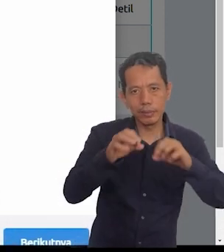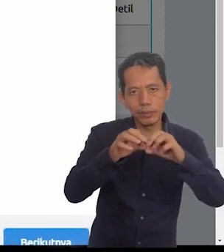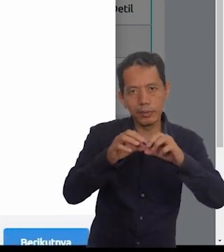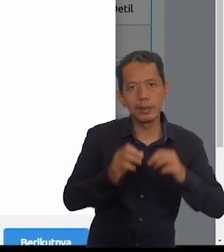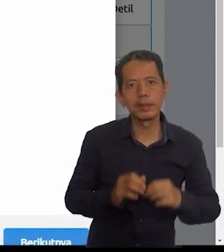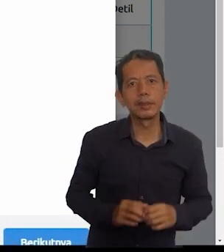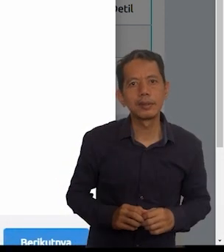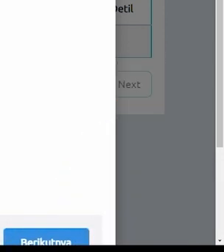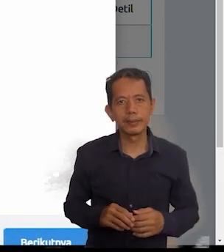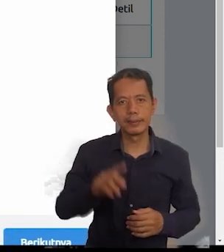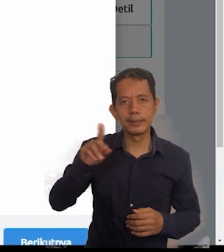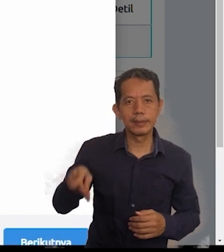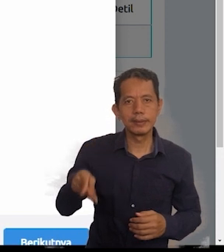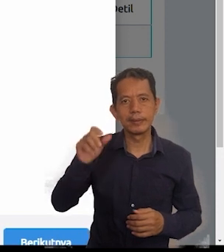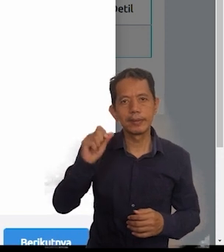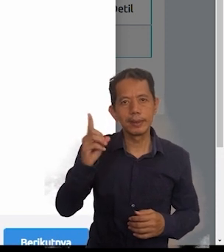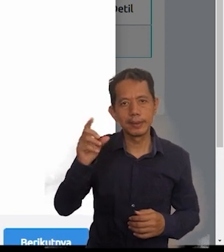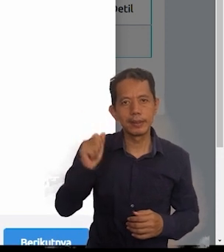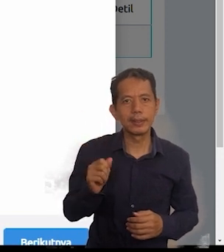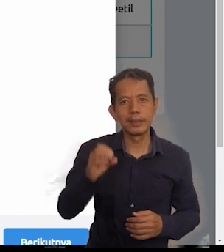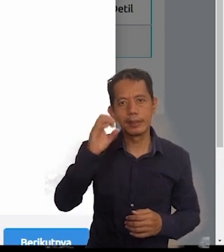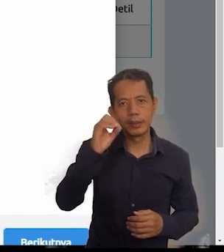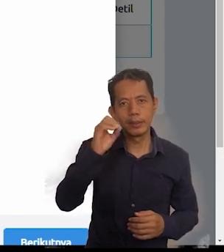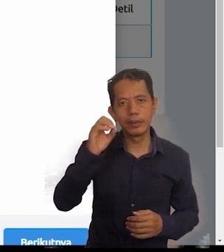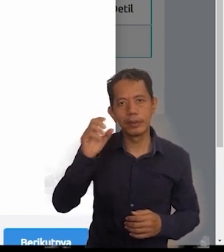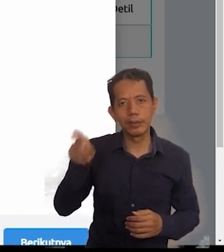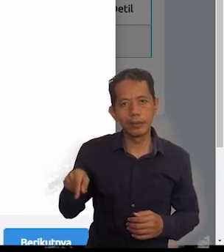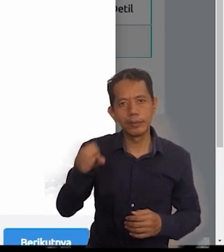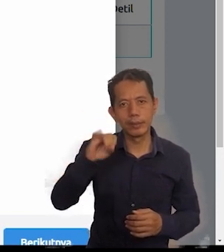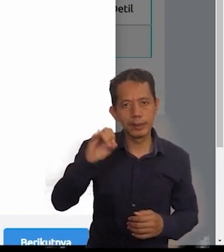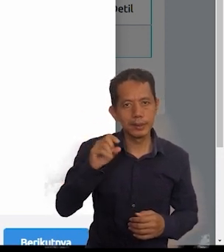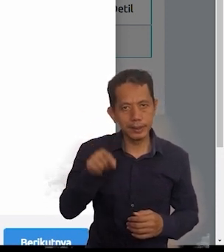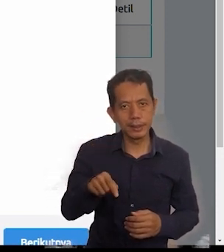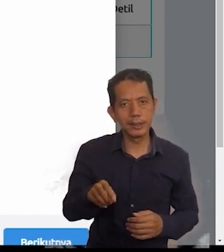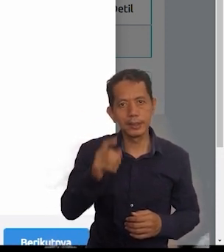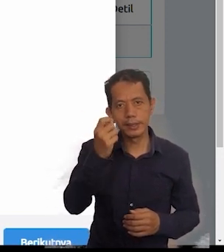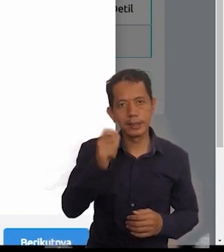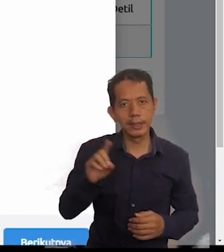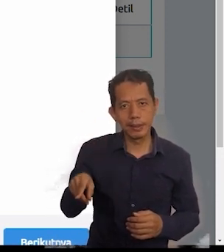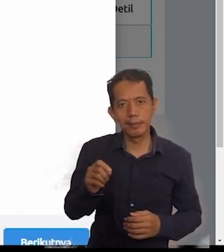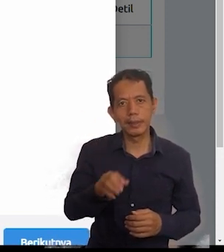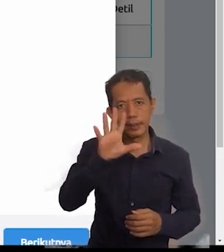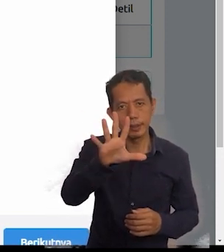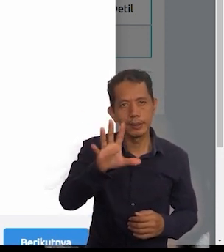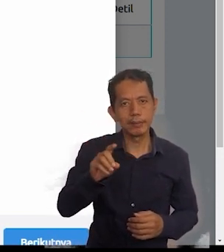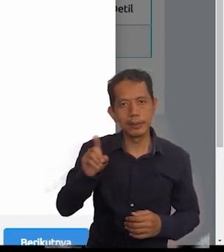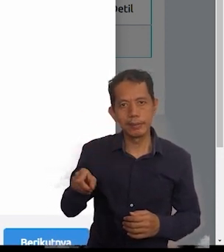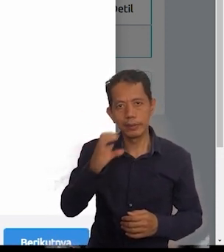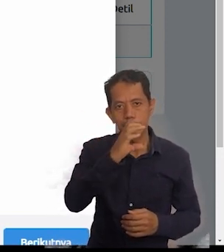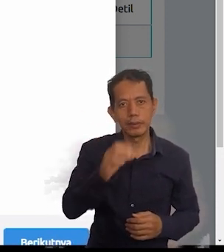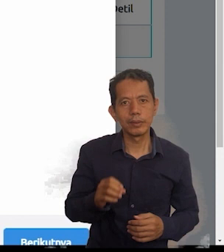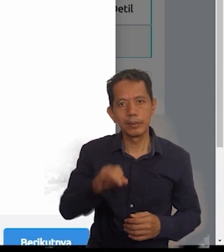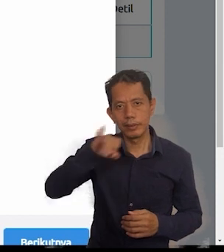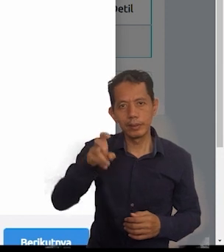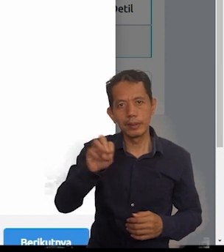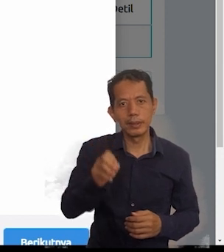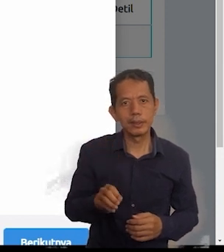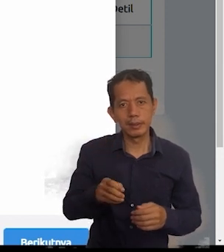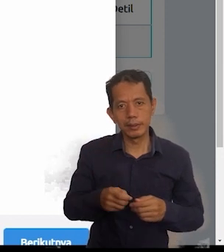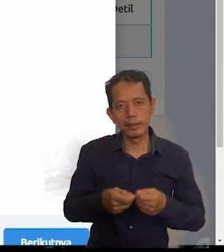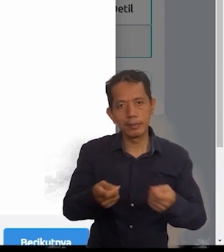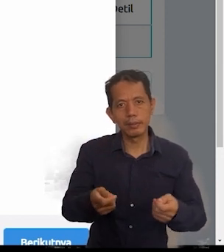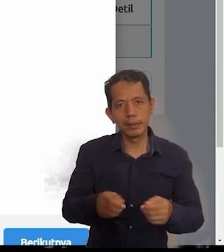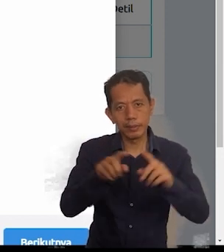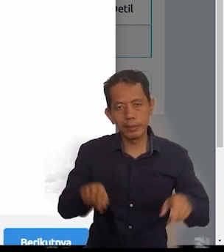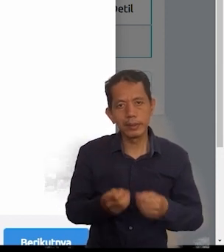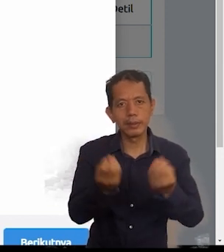buat. Pada opsi ini, terdapat 5 pilihan jenis permohonan surat keterangan